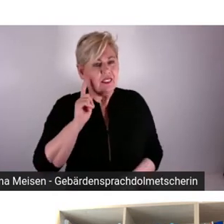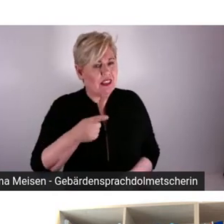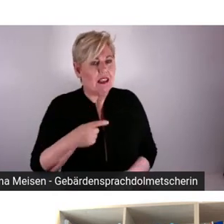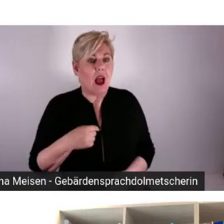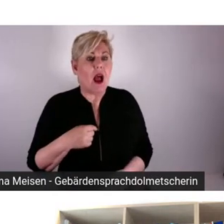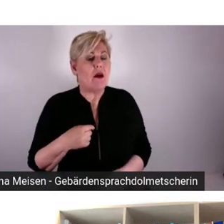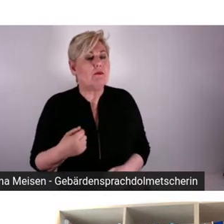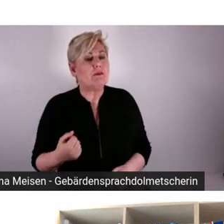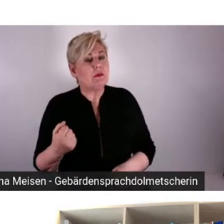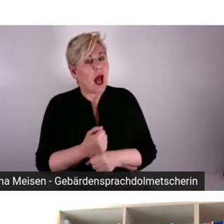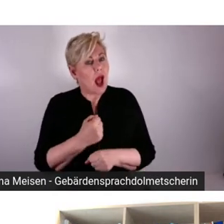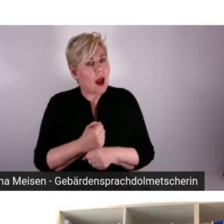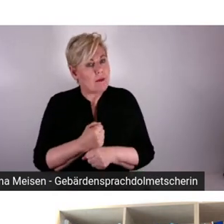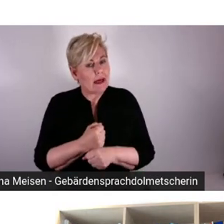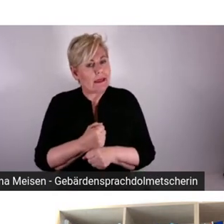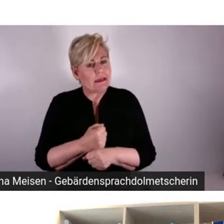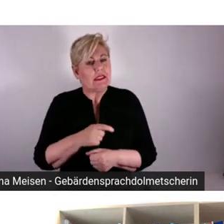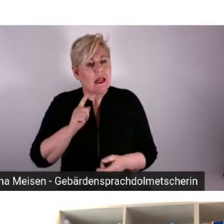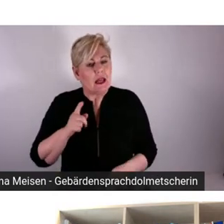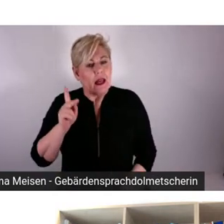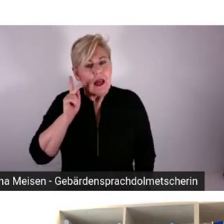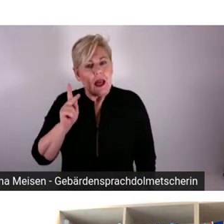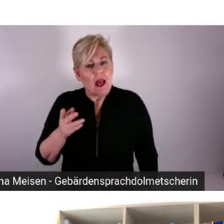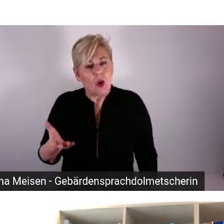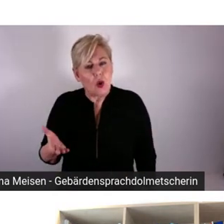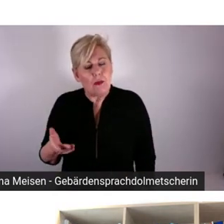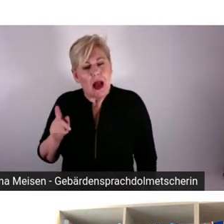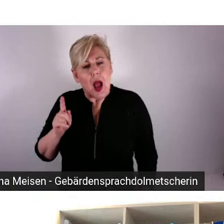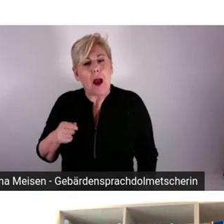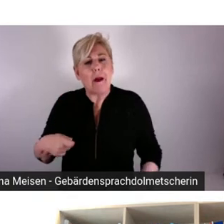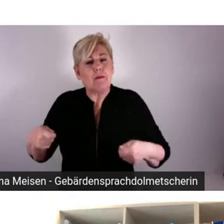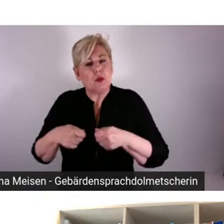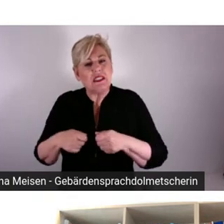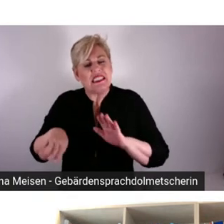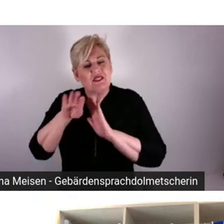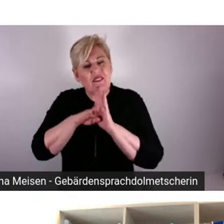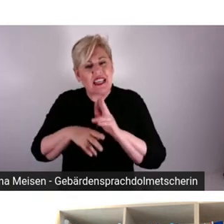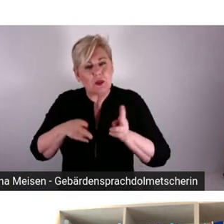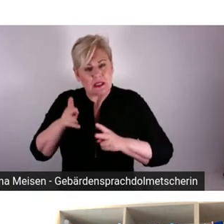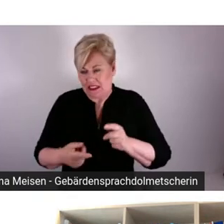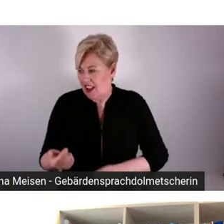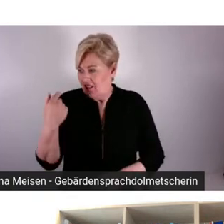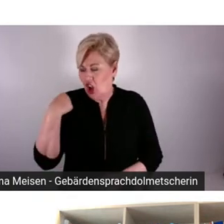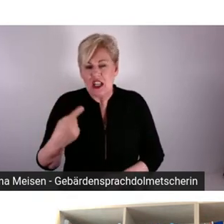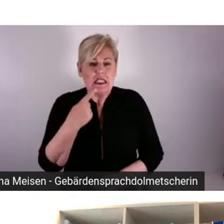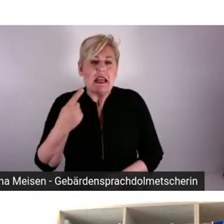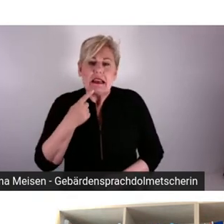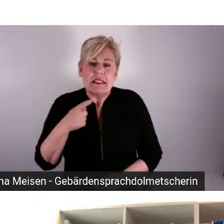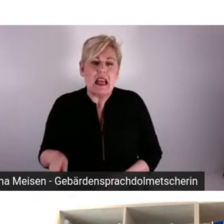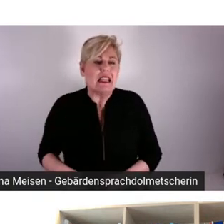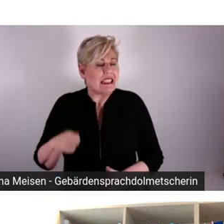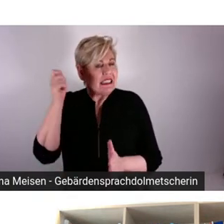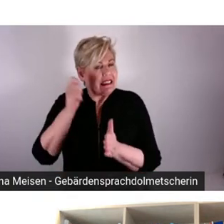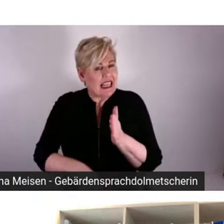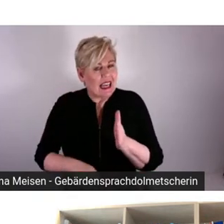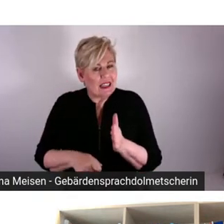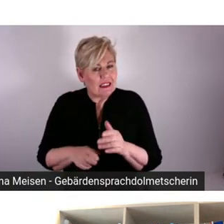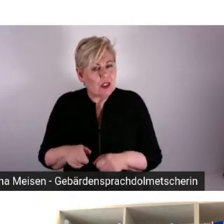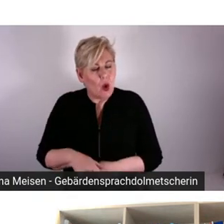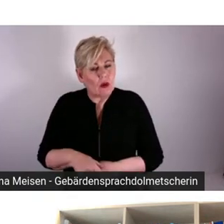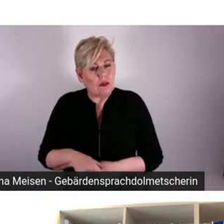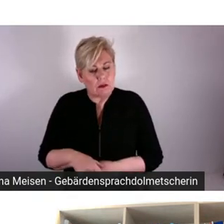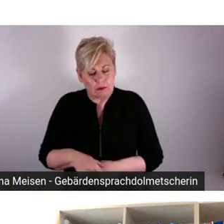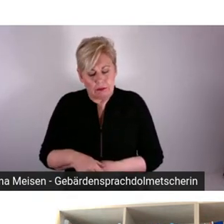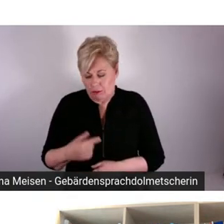Arbeitsförderung kommen, Herr Kober, das Bundesverfassungsgericht hat im letzten Jahr gesagt, dass die Sanktionspraxis, die wir in den